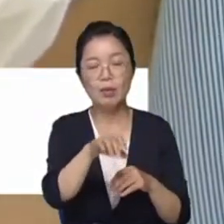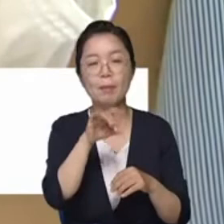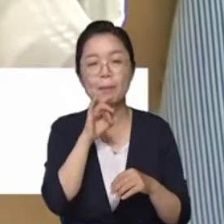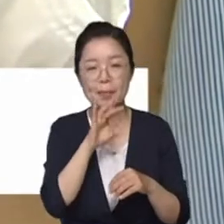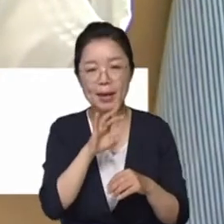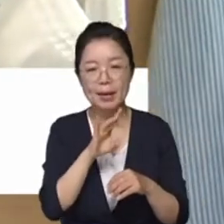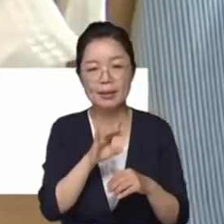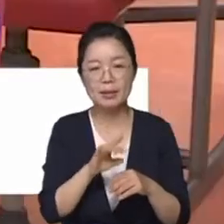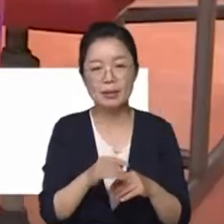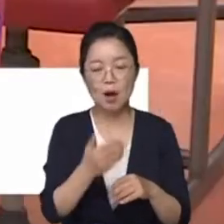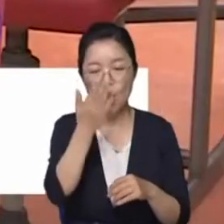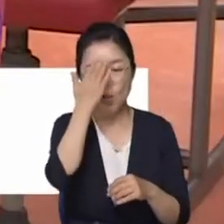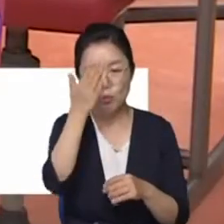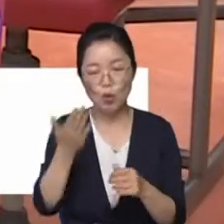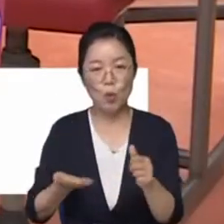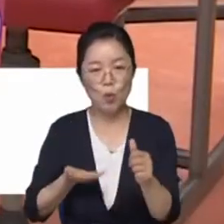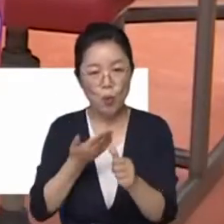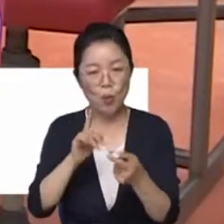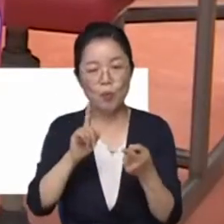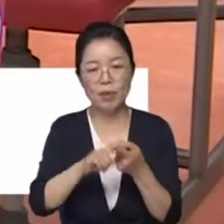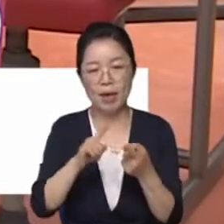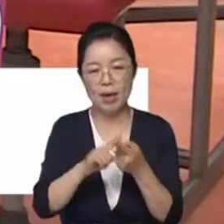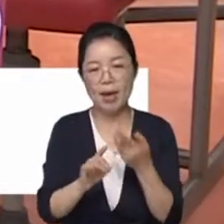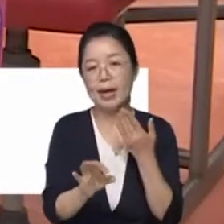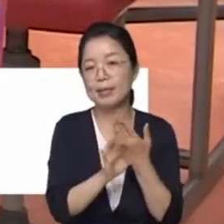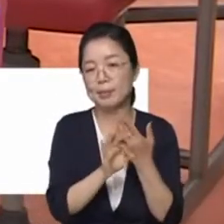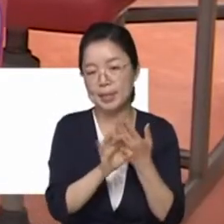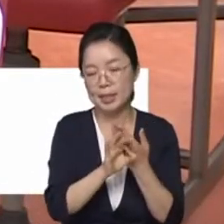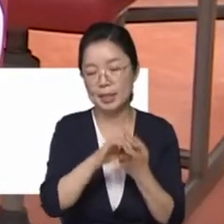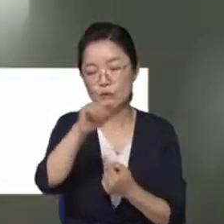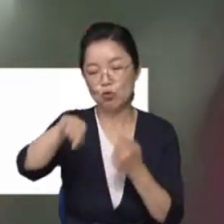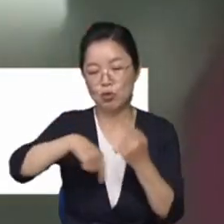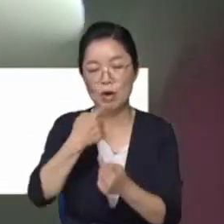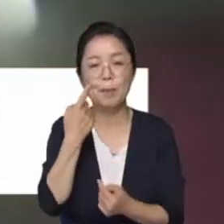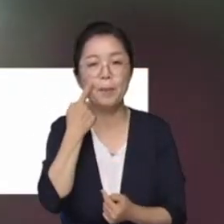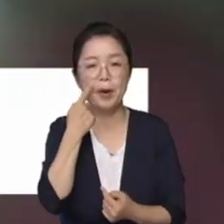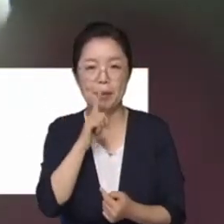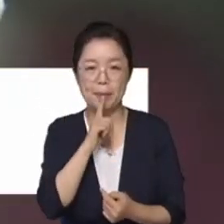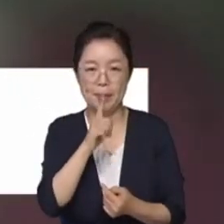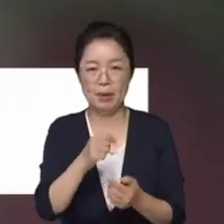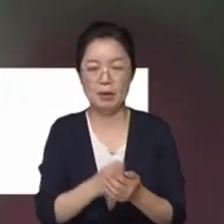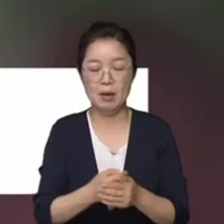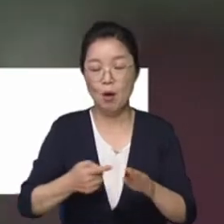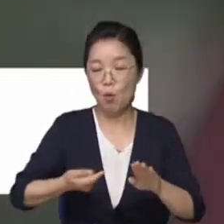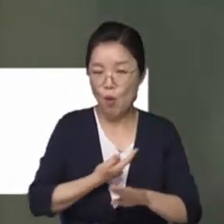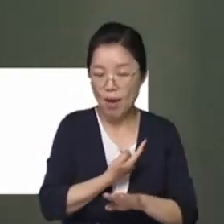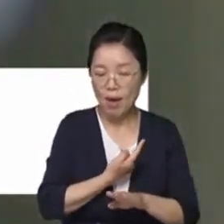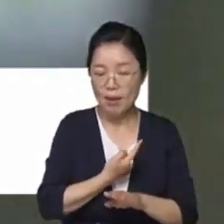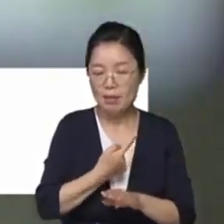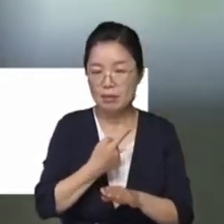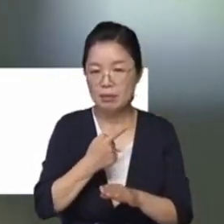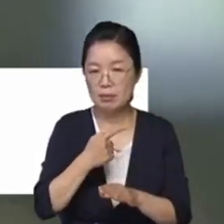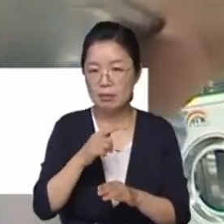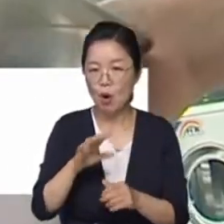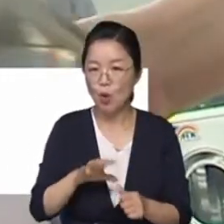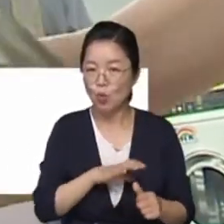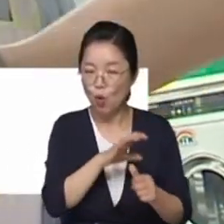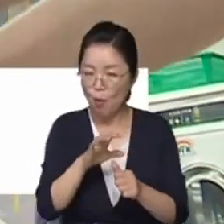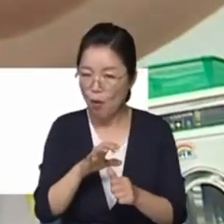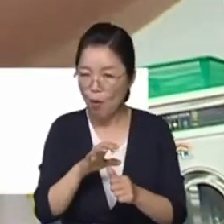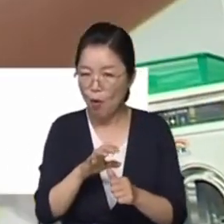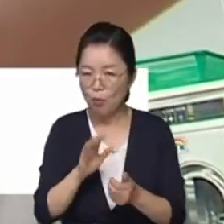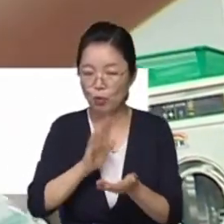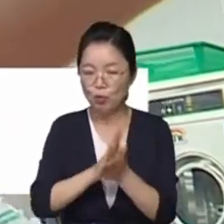10곳에서만 무상급식을 시범 운영하겠다고 밝혔습니다. 나머지 돌봄 학생과 유치원생들은 기존처럼